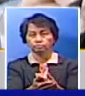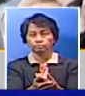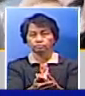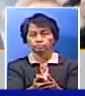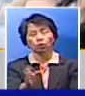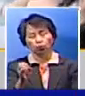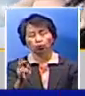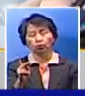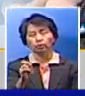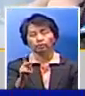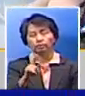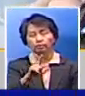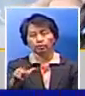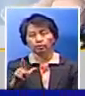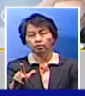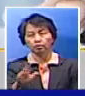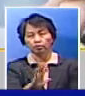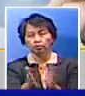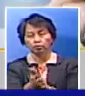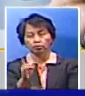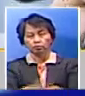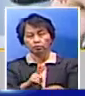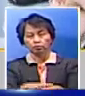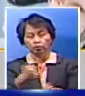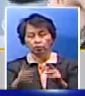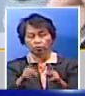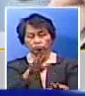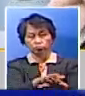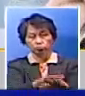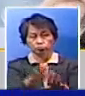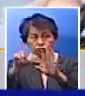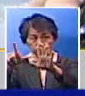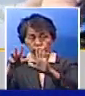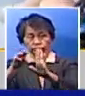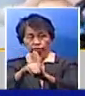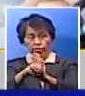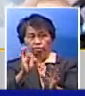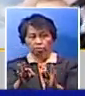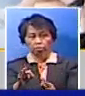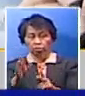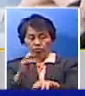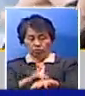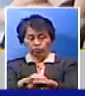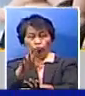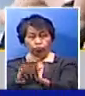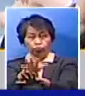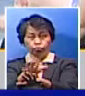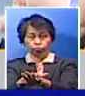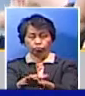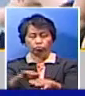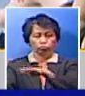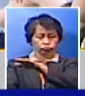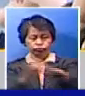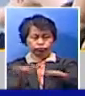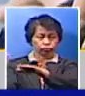So far, okey lah. Cepat. Itu pada waktu bukan puncak 7 minit. Kalau pada waktu puncak 3.5 minit saja kekerapan tren